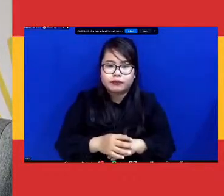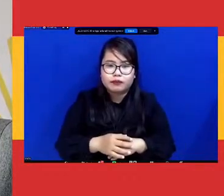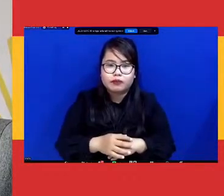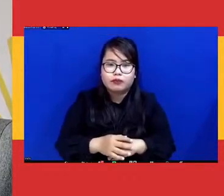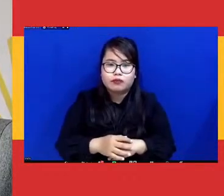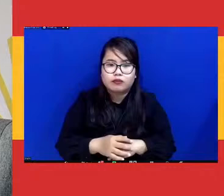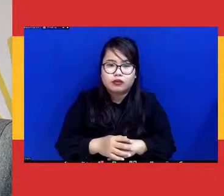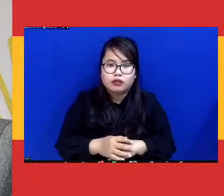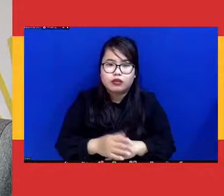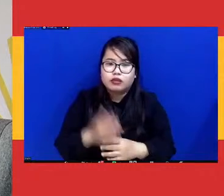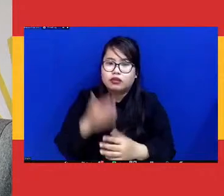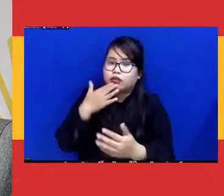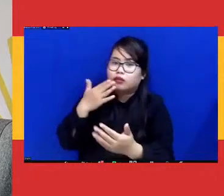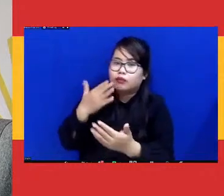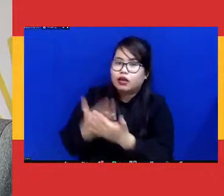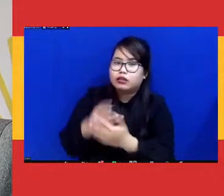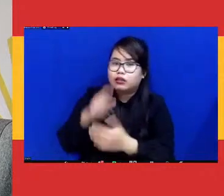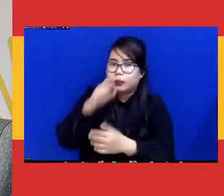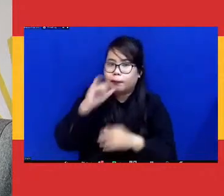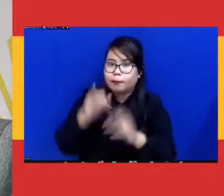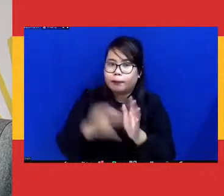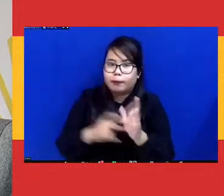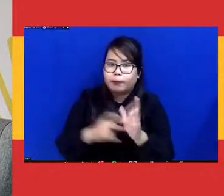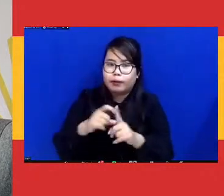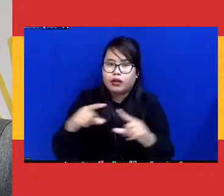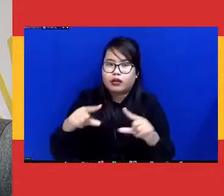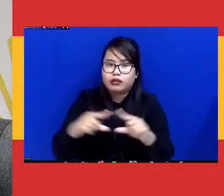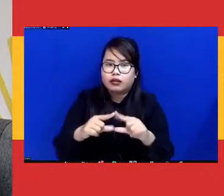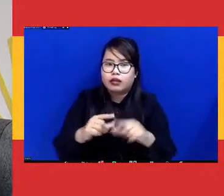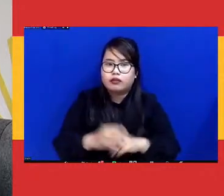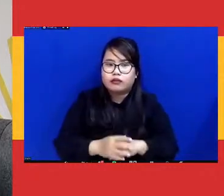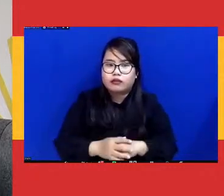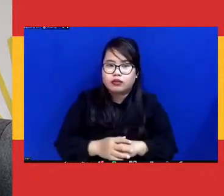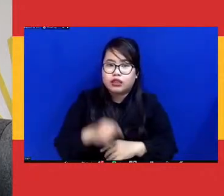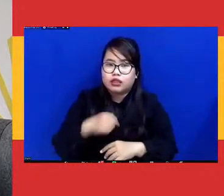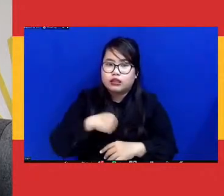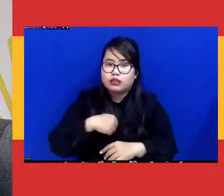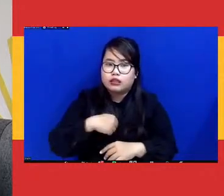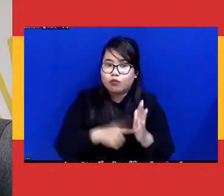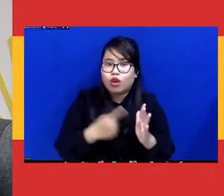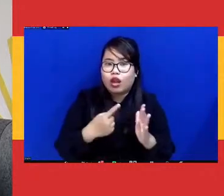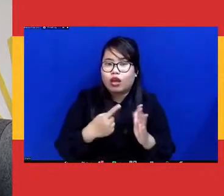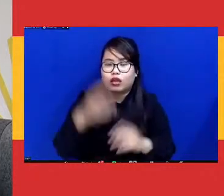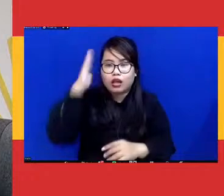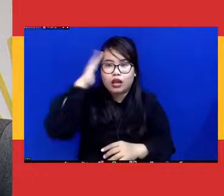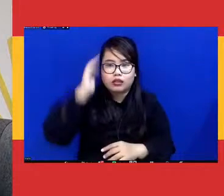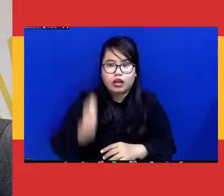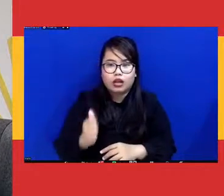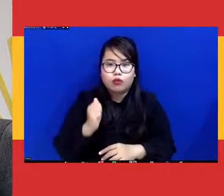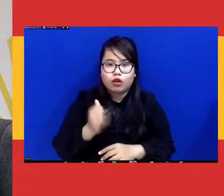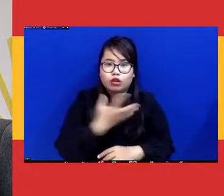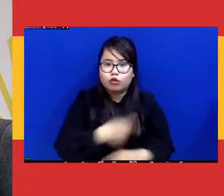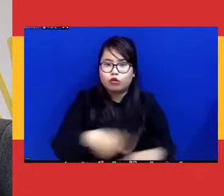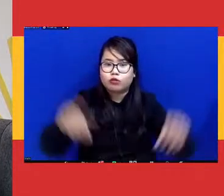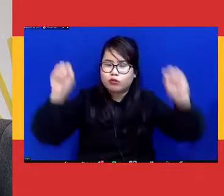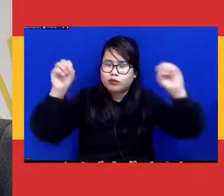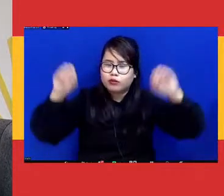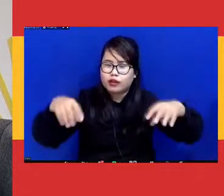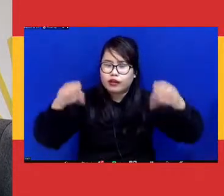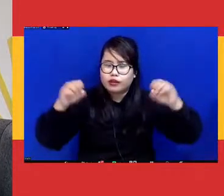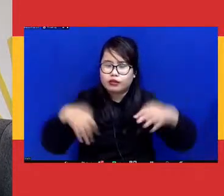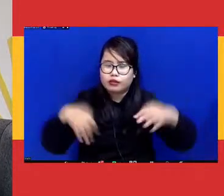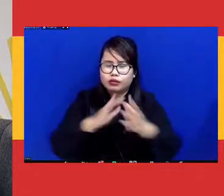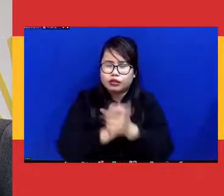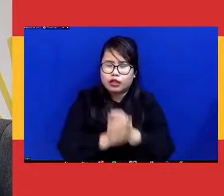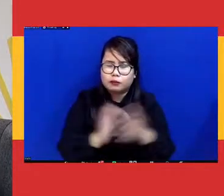Terima kasih Pak Hendra. Saya akan memulainya. Assalamualaikum warahmatullahi wabarakatuh. Salam sejahtera